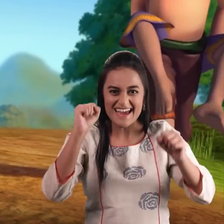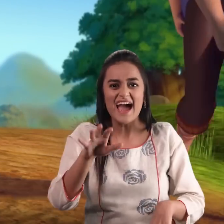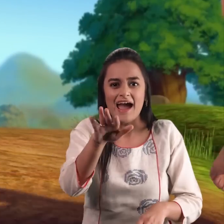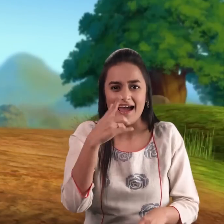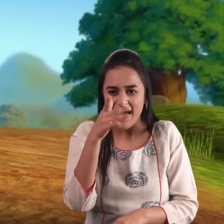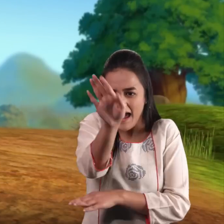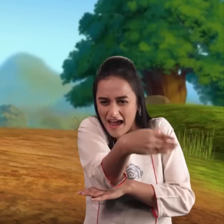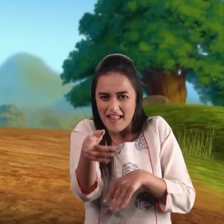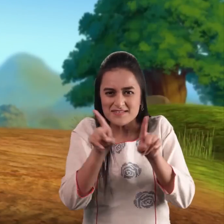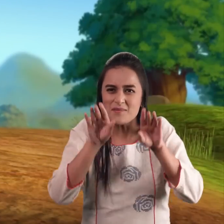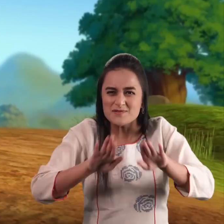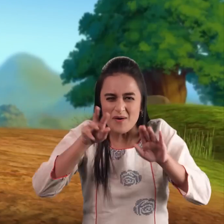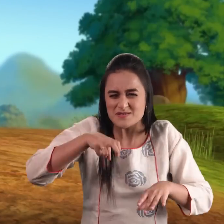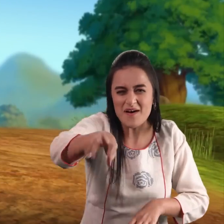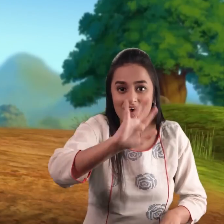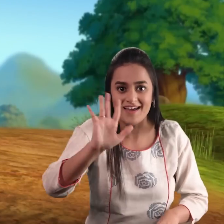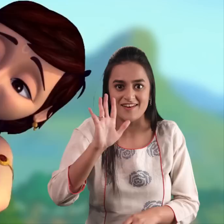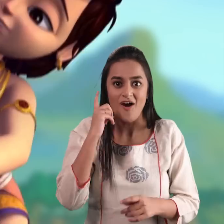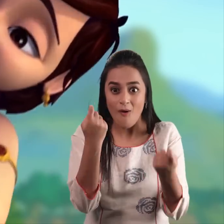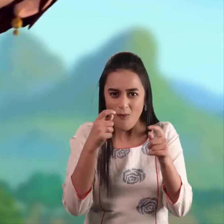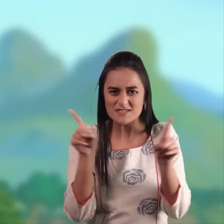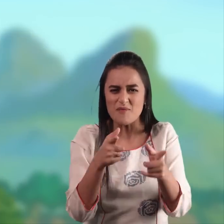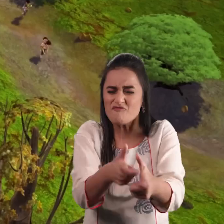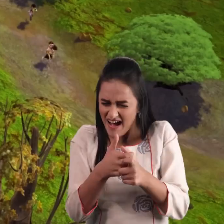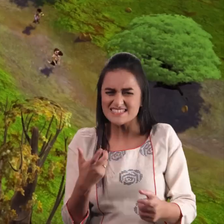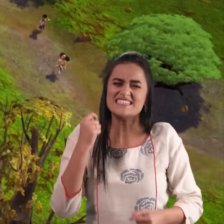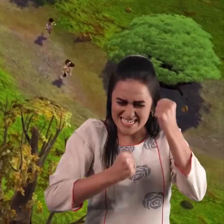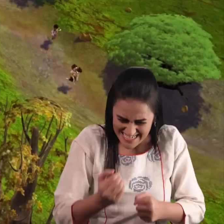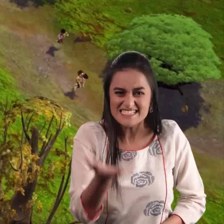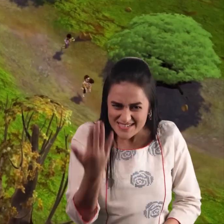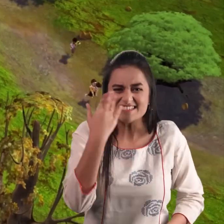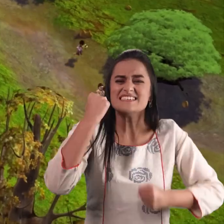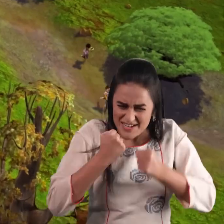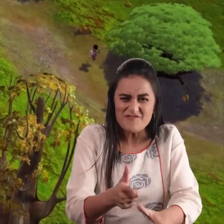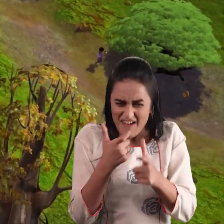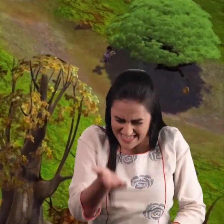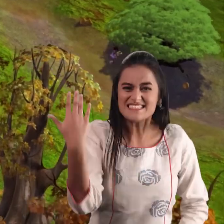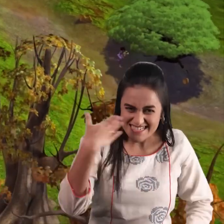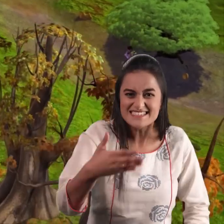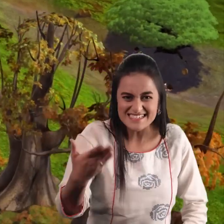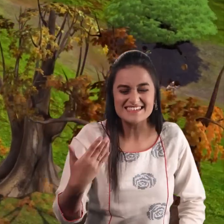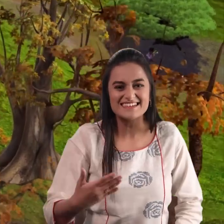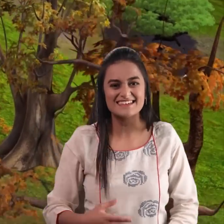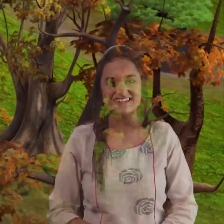अरे हाथी की तरह नहीं, घोड़े की तरह दौड़ो, घोड़े की तरह तेज और तेज।